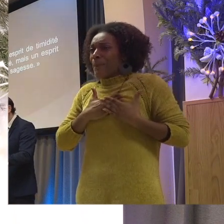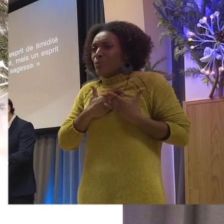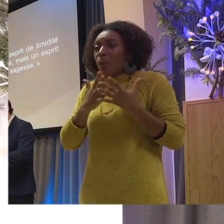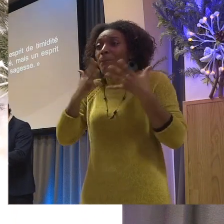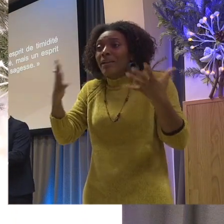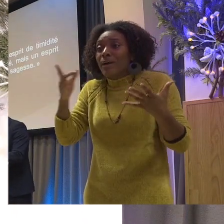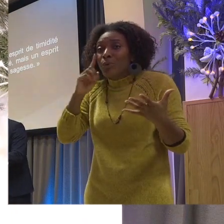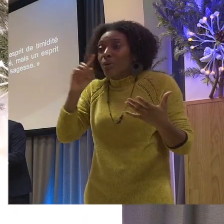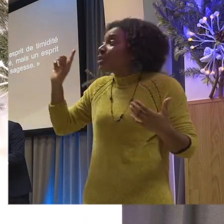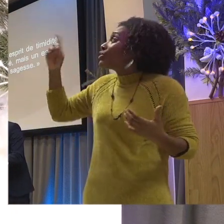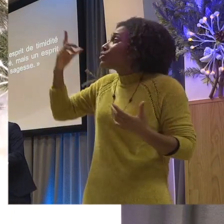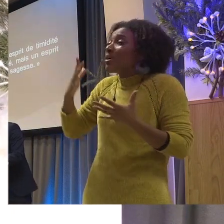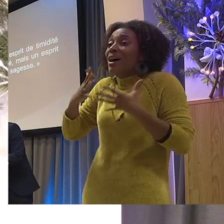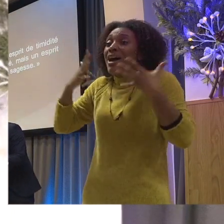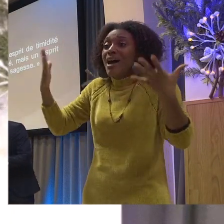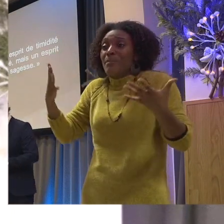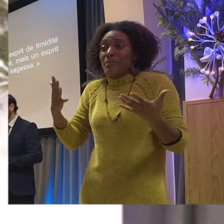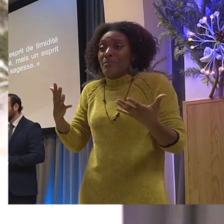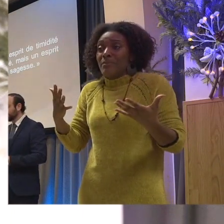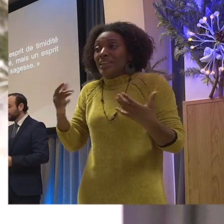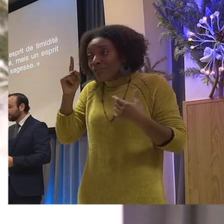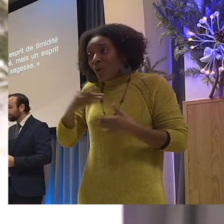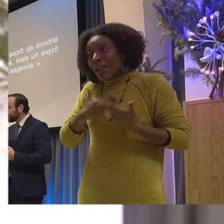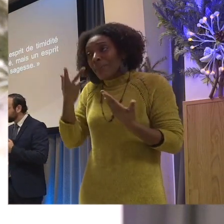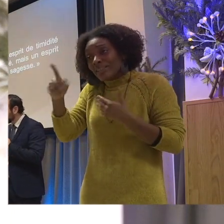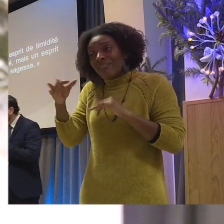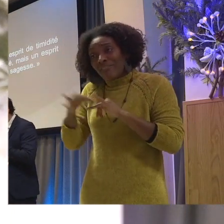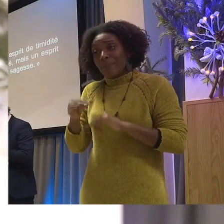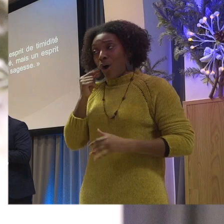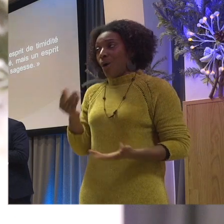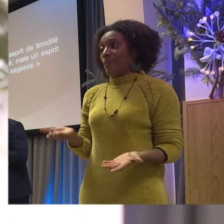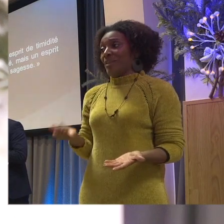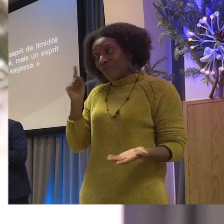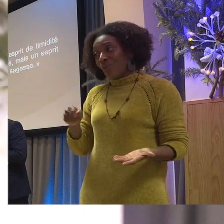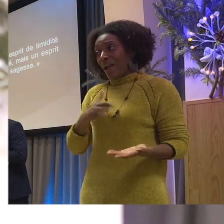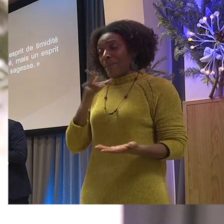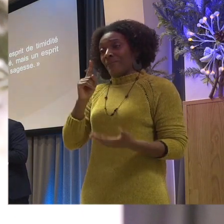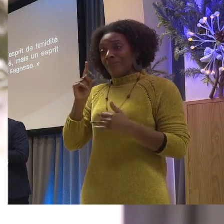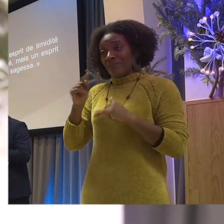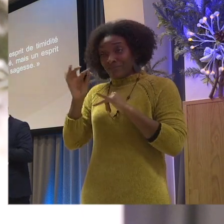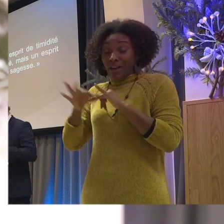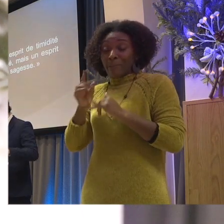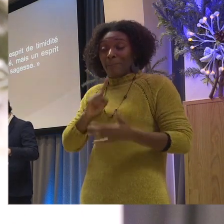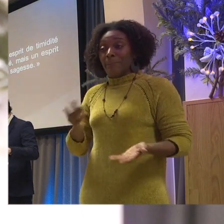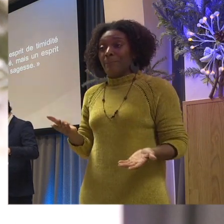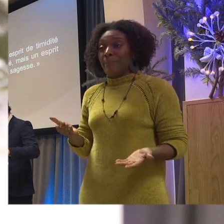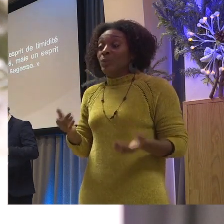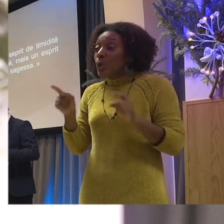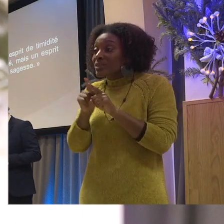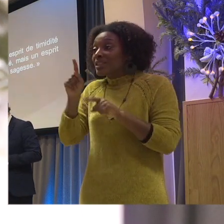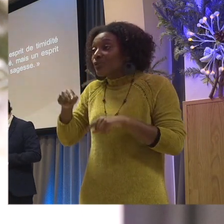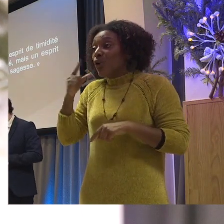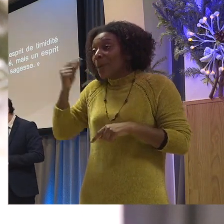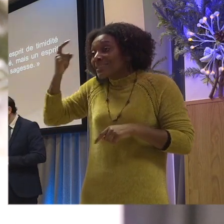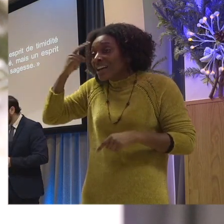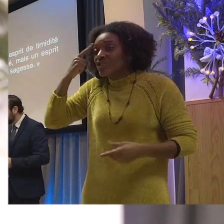amour, et que tu dois aimer ta femme. Et enfin, tu dois faire preuve de sagesse, parce que d'après 1 Pierre 3, 7